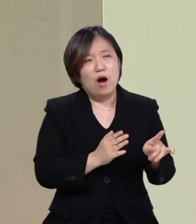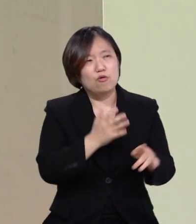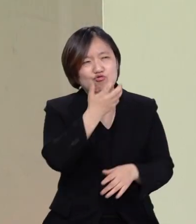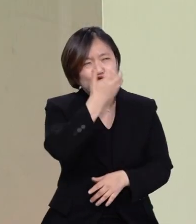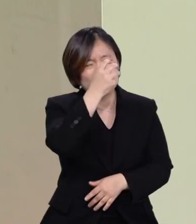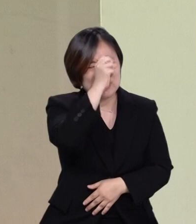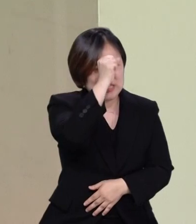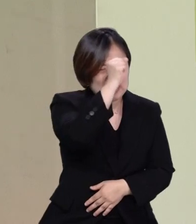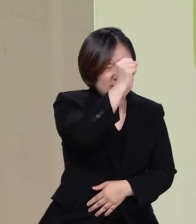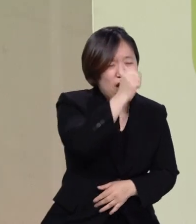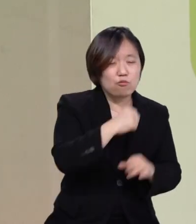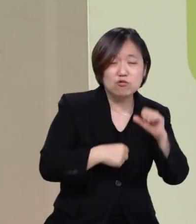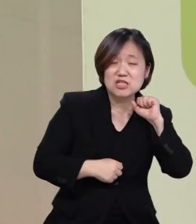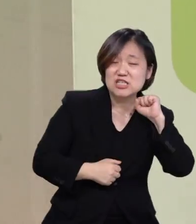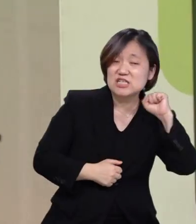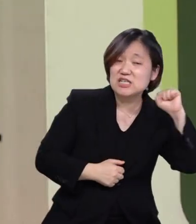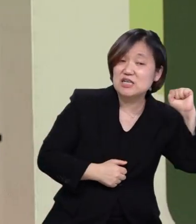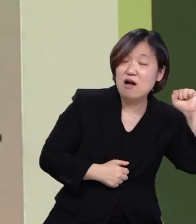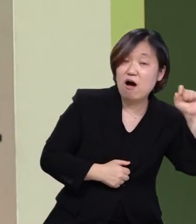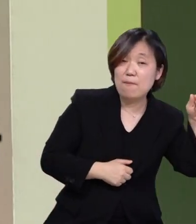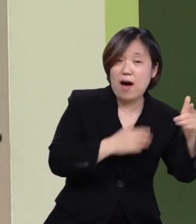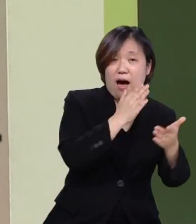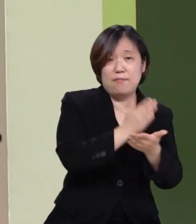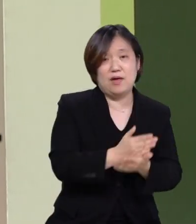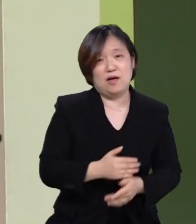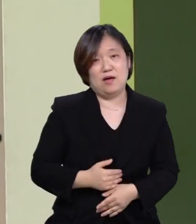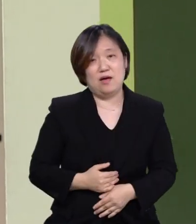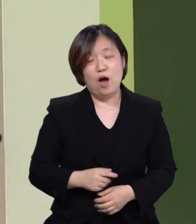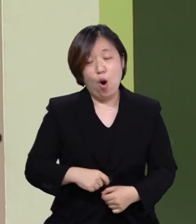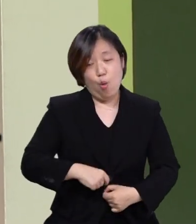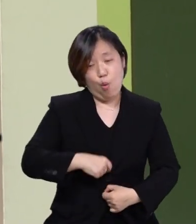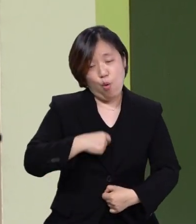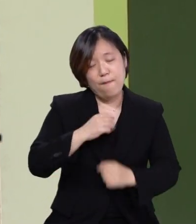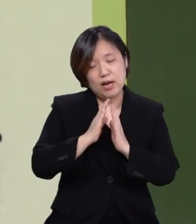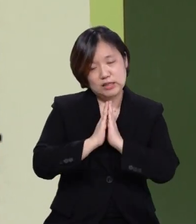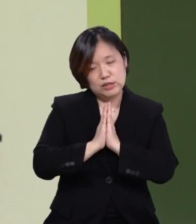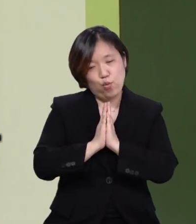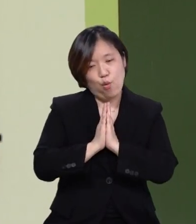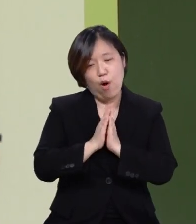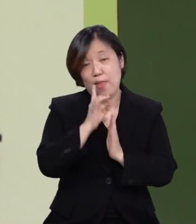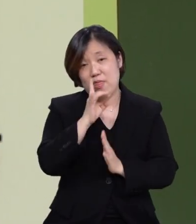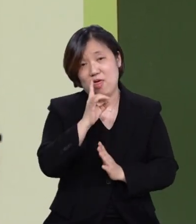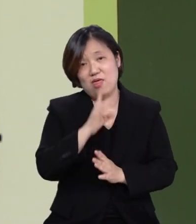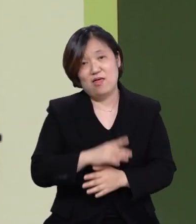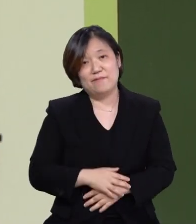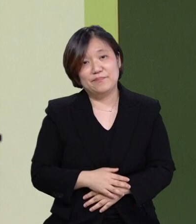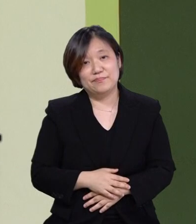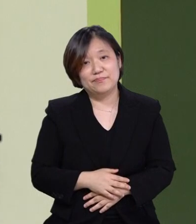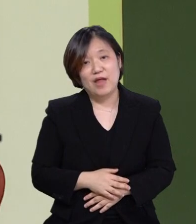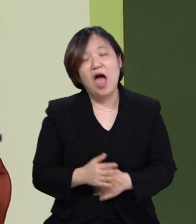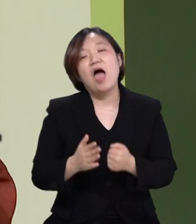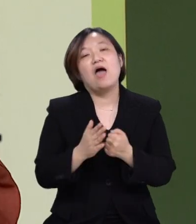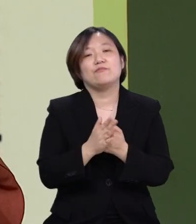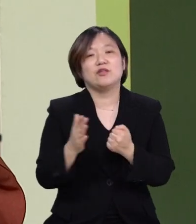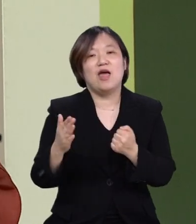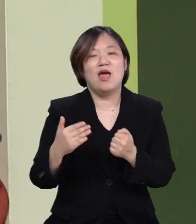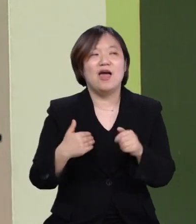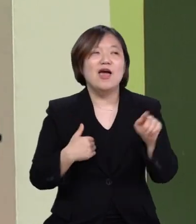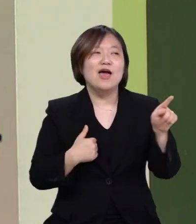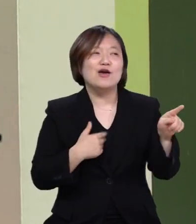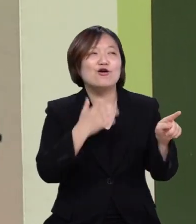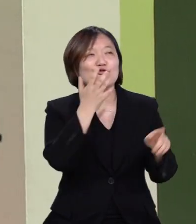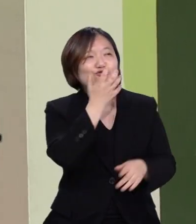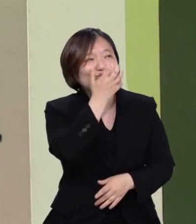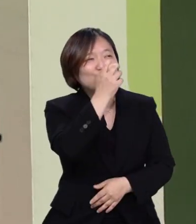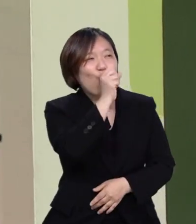그 꿈에 대한 집착 때문에 올바른 기도법을 놓칠 수가 있습니다 그러니까 이런 꿈을 꿔서